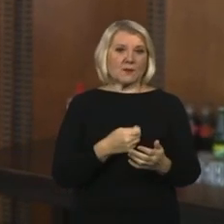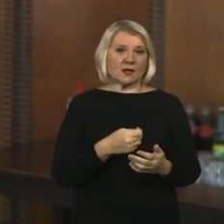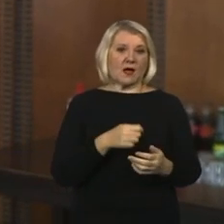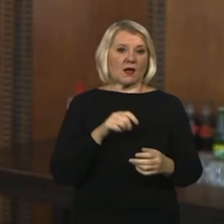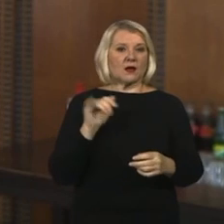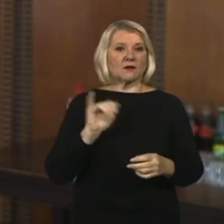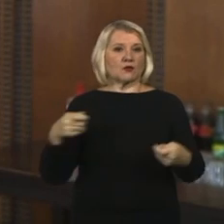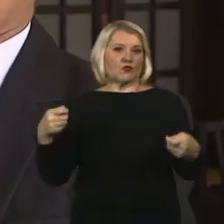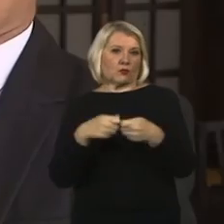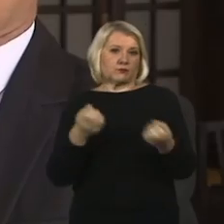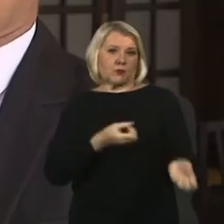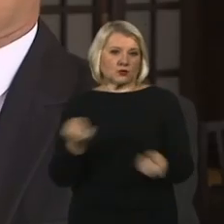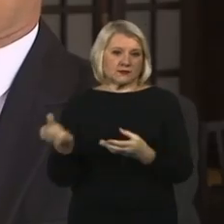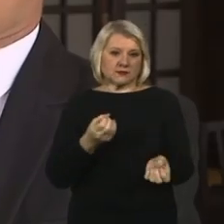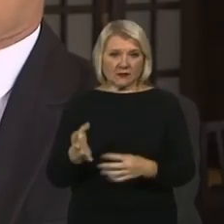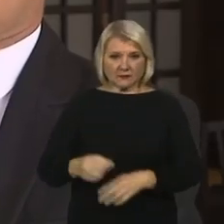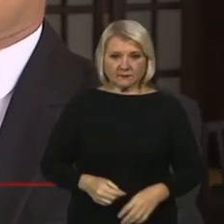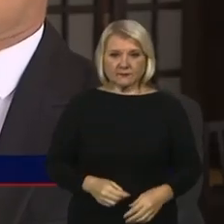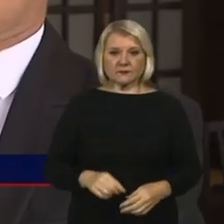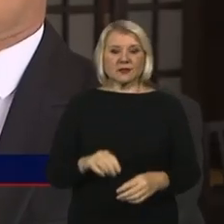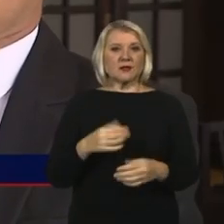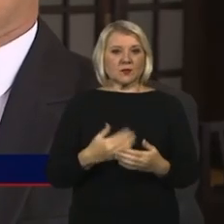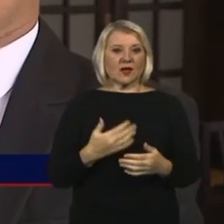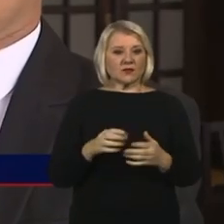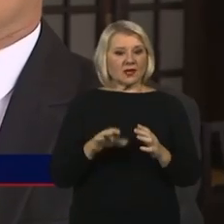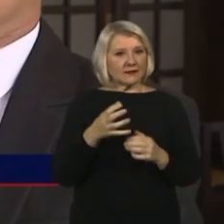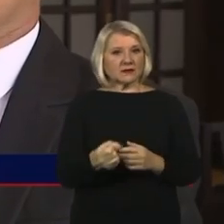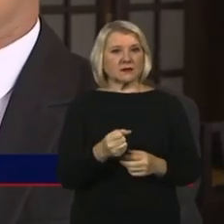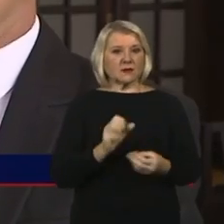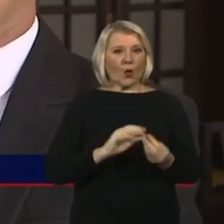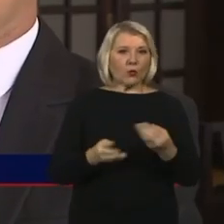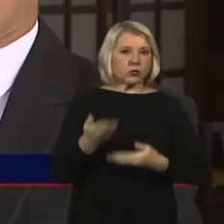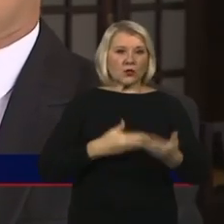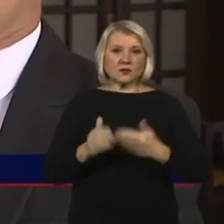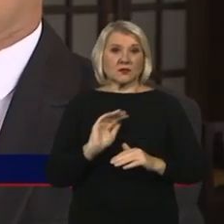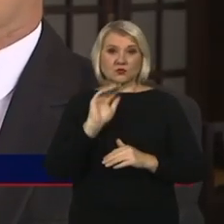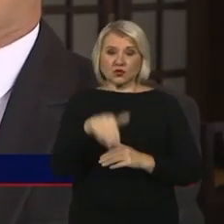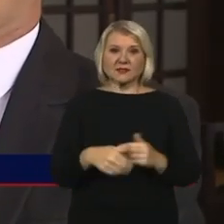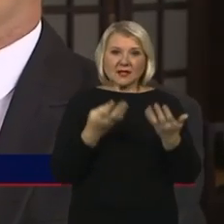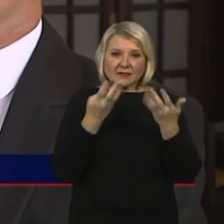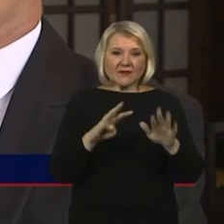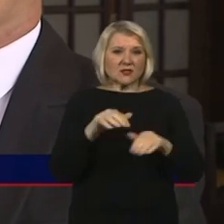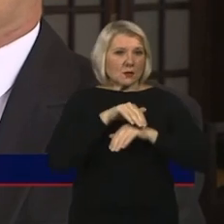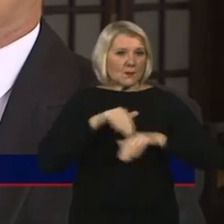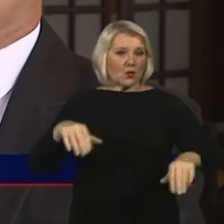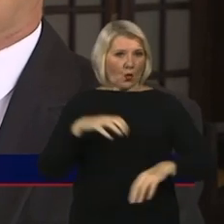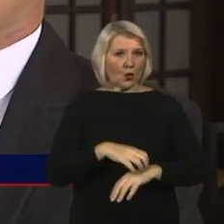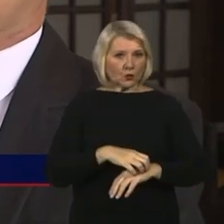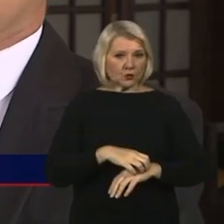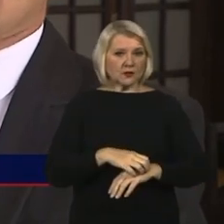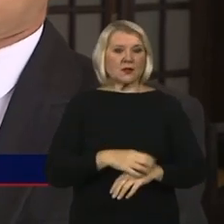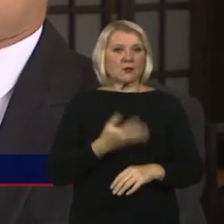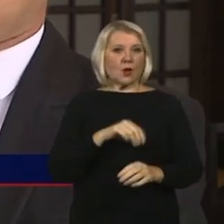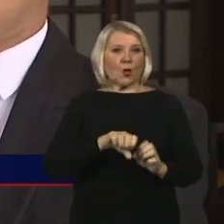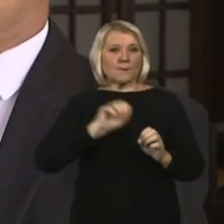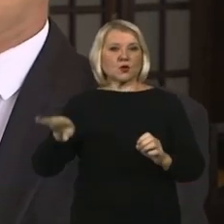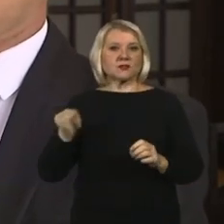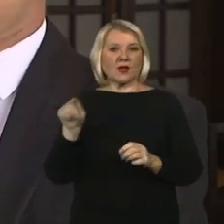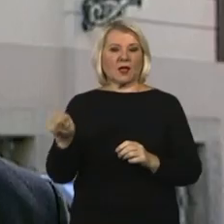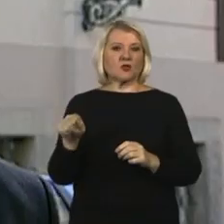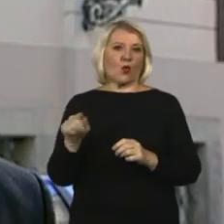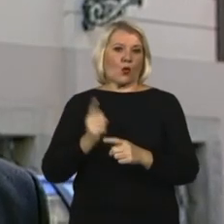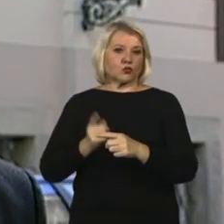ke spřízněným osobám. Byly identifikovány transakce ve výši přesahující 900 milionů korun, které odcházely na účty